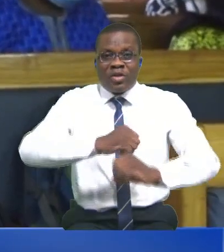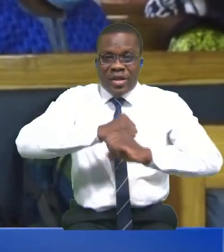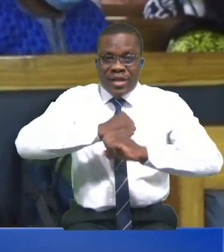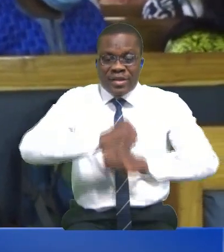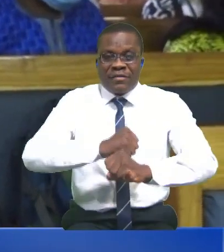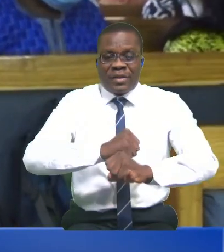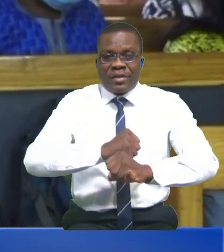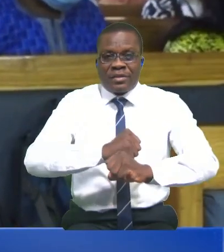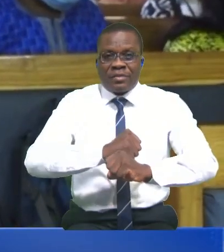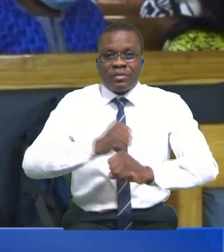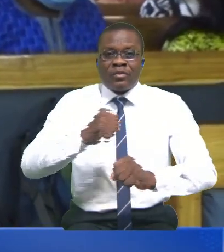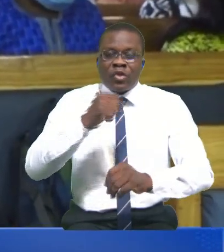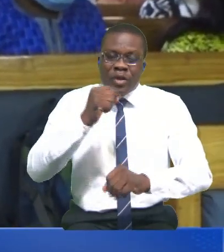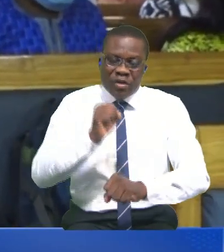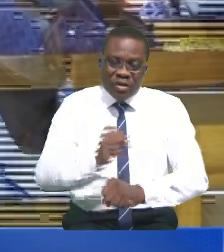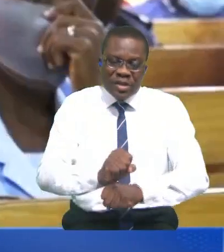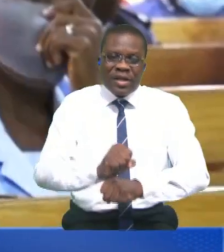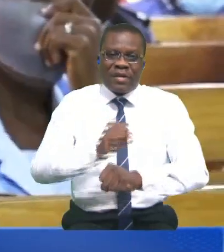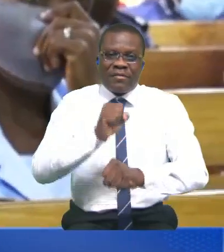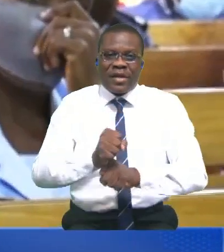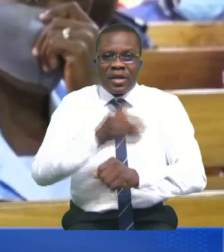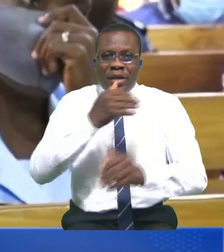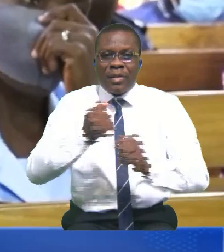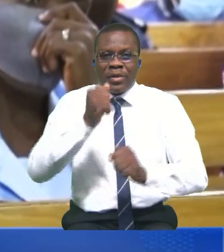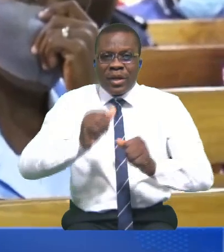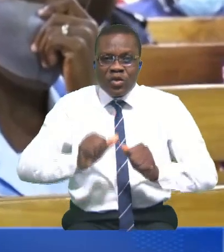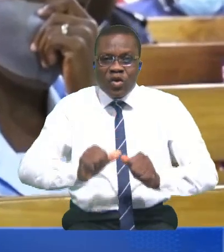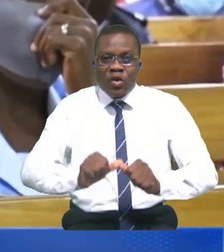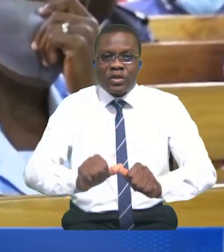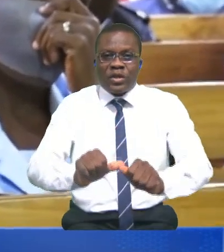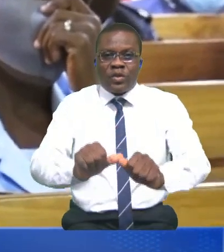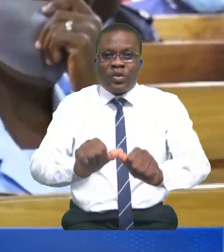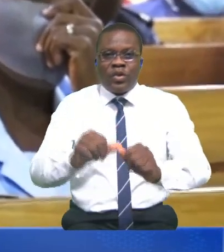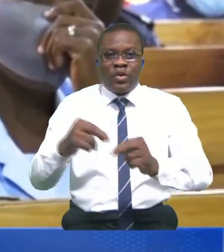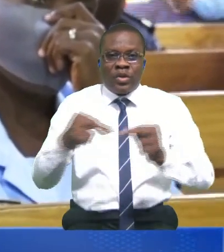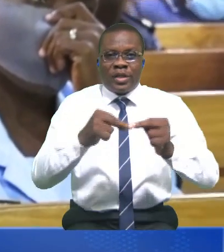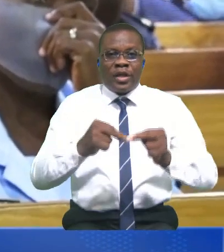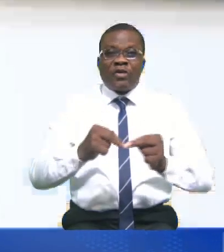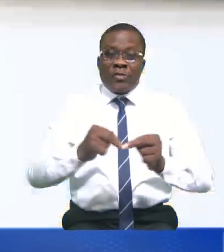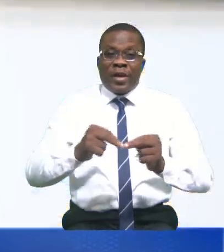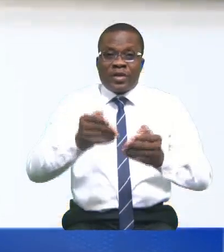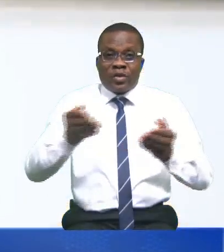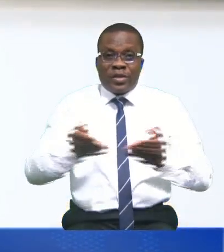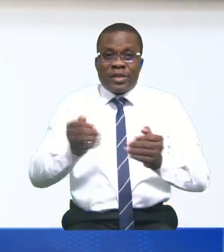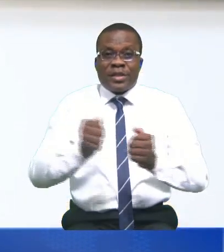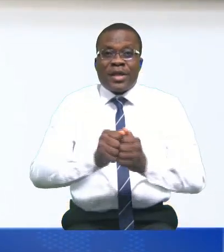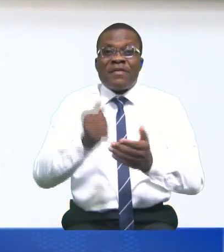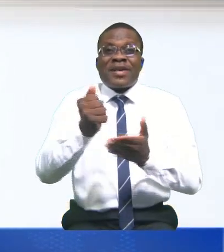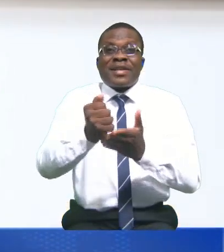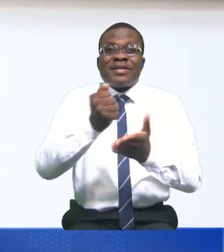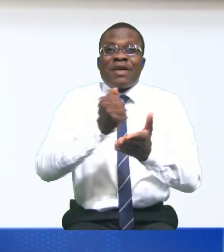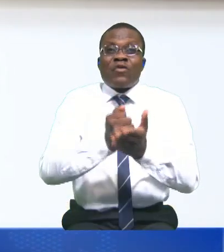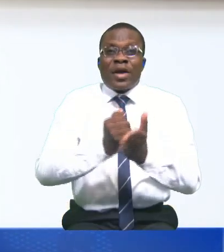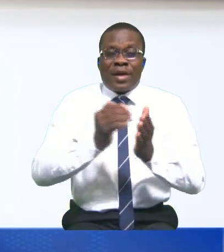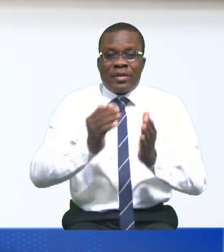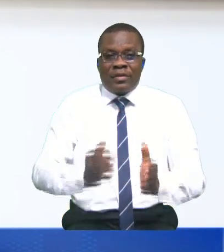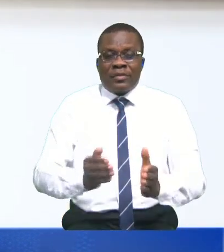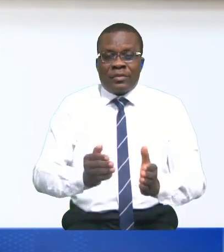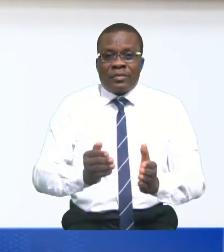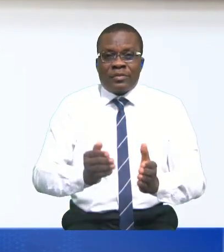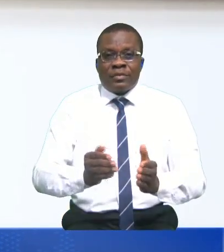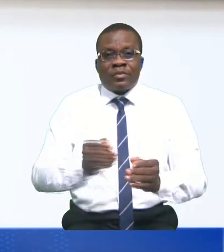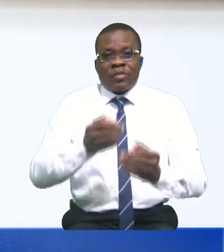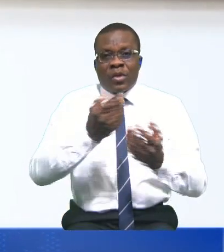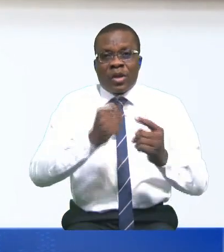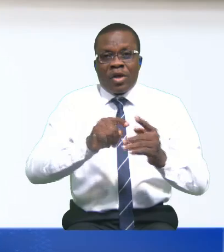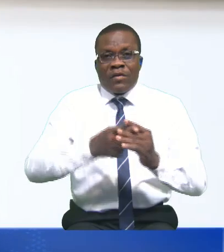nous travaillerons à l'amélioration continue des relations du parquet spécial avec les avocats dès l'uré